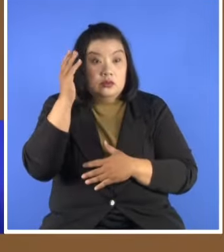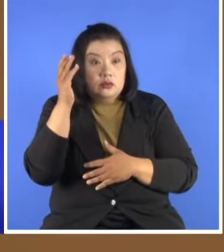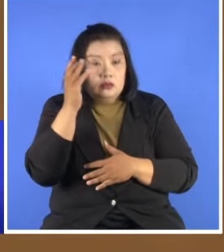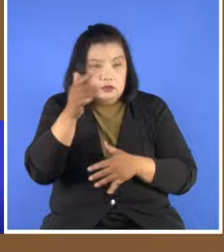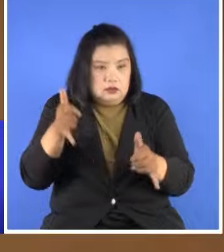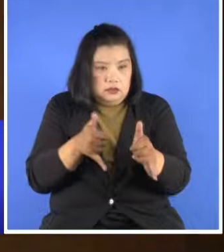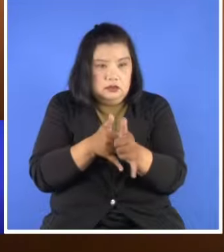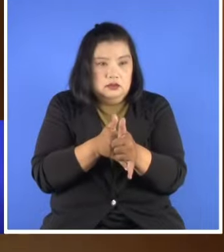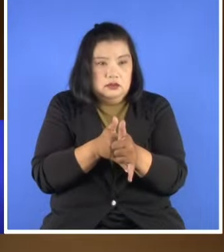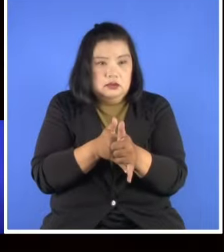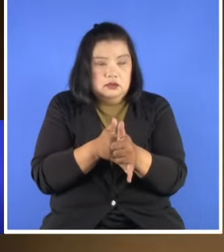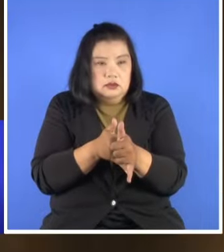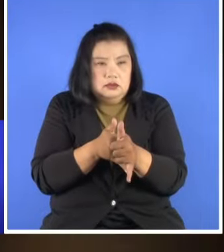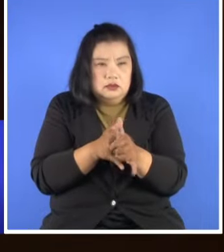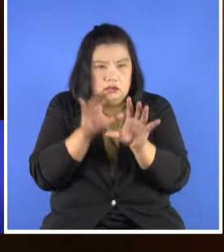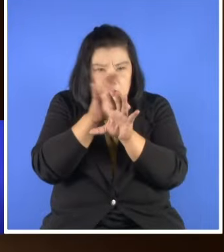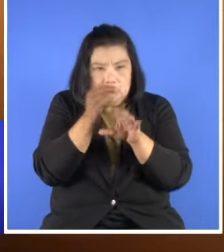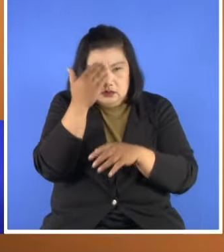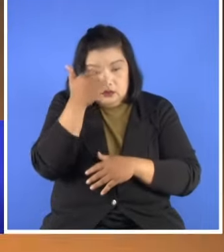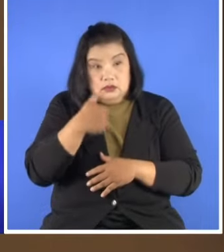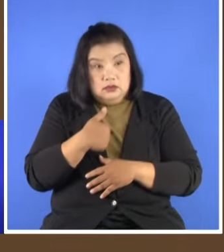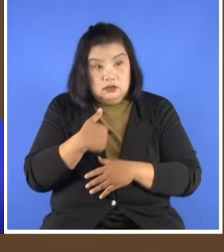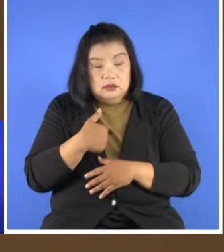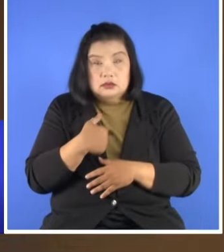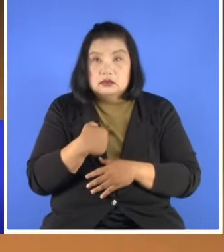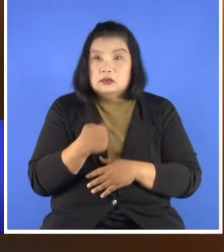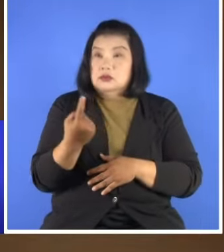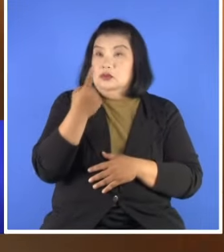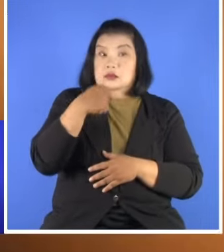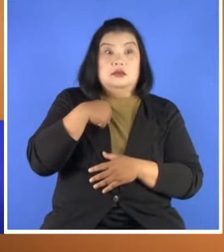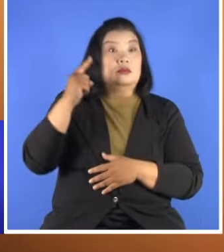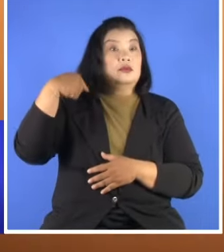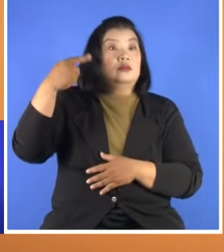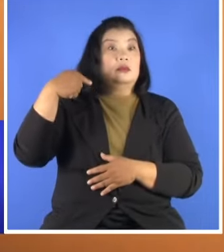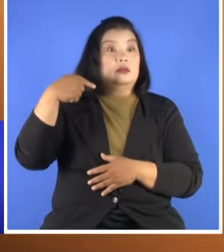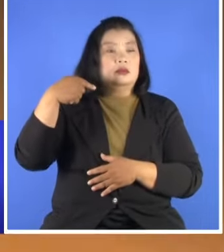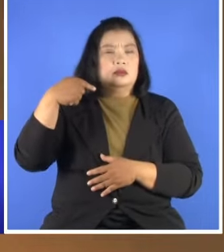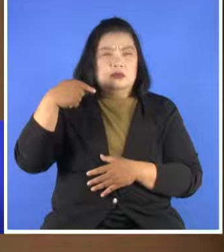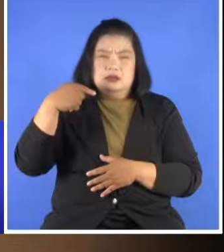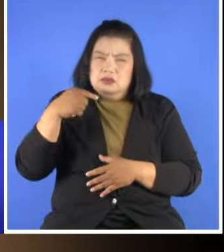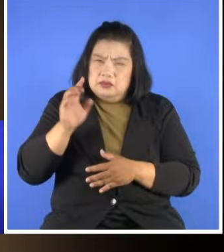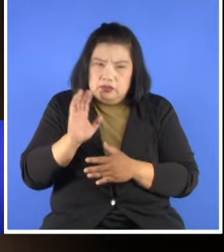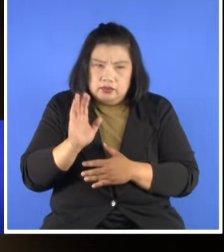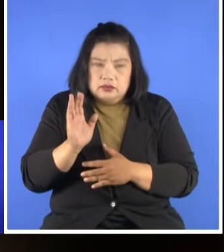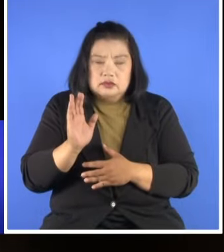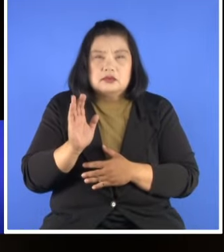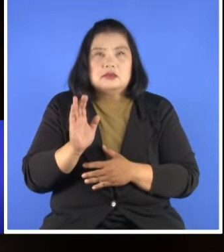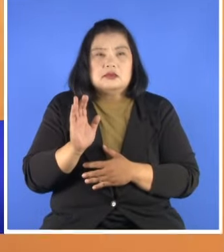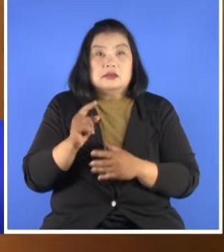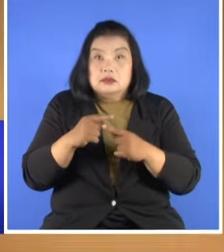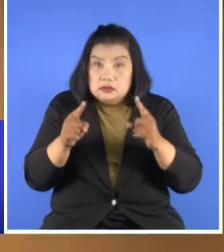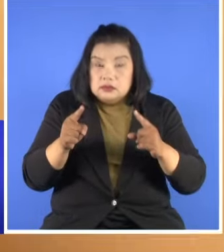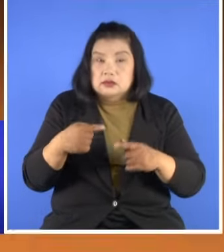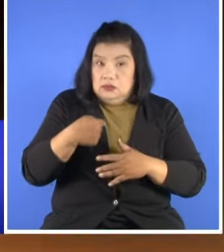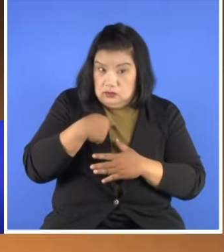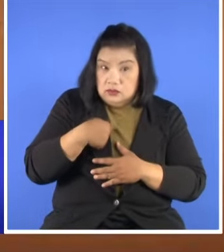หญิงทำให้ดูเหมือนว่าผมเนี่ยเป็นฝ่ายหาเรื่องพูดจาคมขู่อ่าใส่กับฝ่ายหญิงอีกว่าอย่างงั้นส่วนตัวแล้วเนี่ยนะครับ